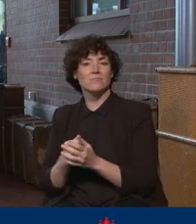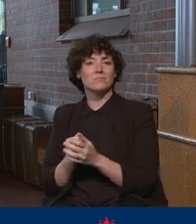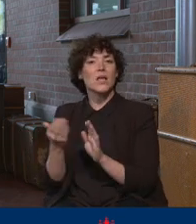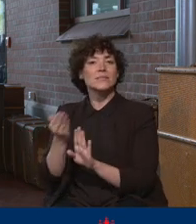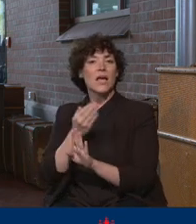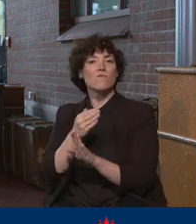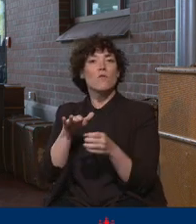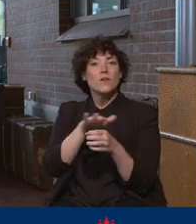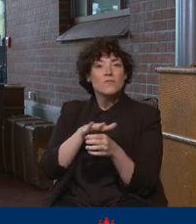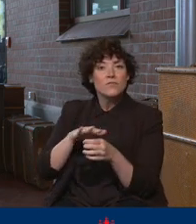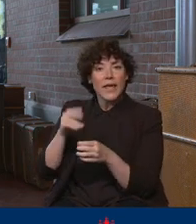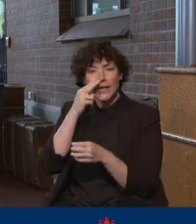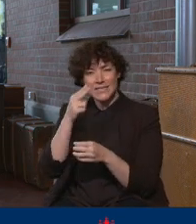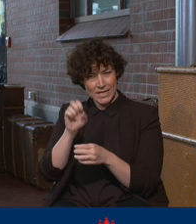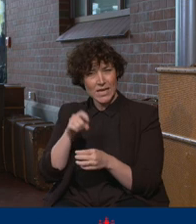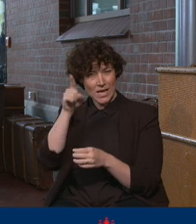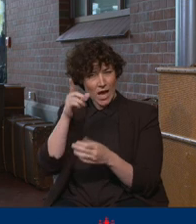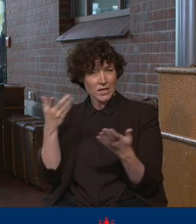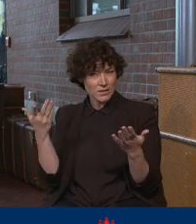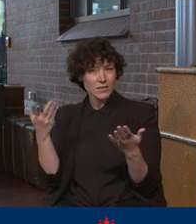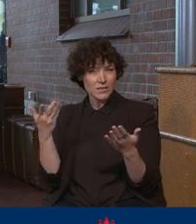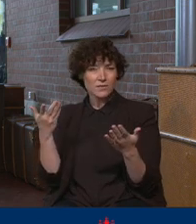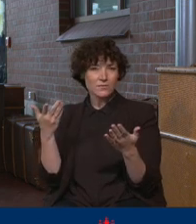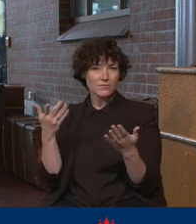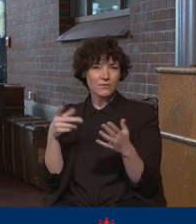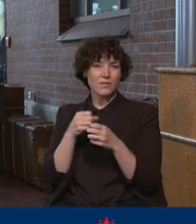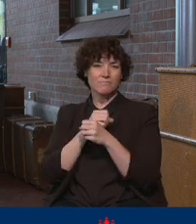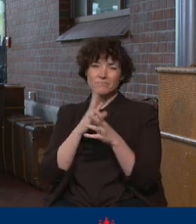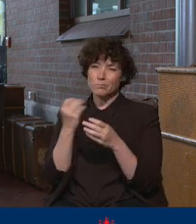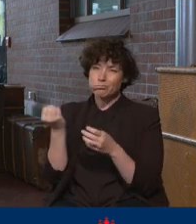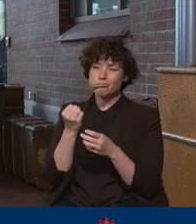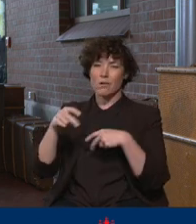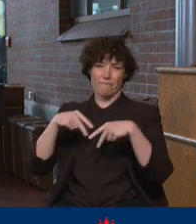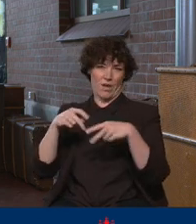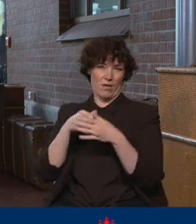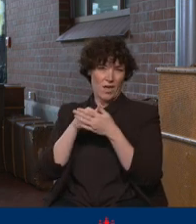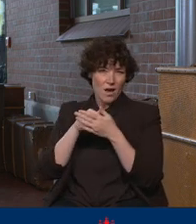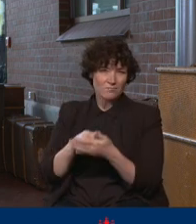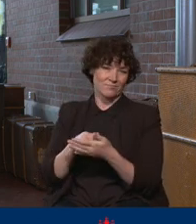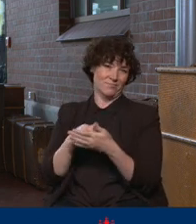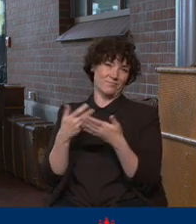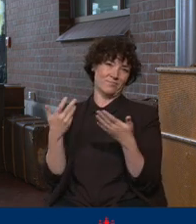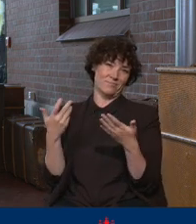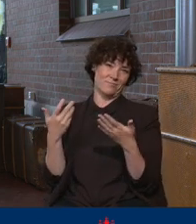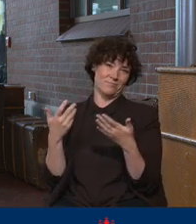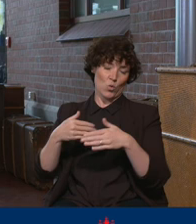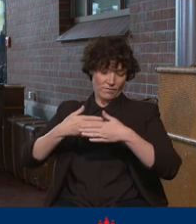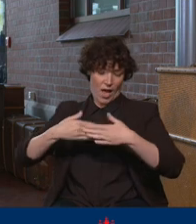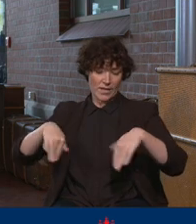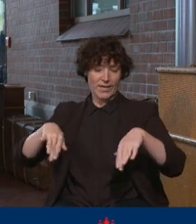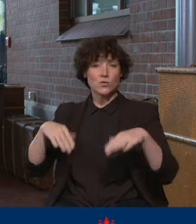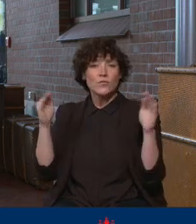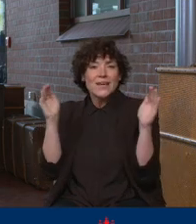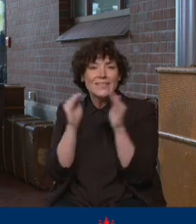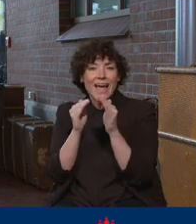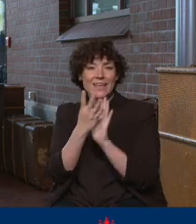angestammte rolle verloren haben sehr stark vom verkehr geprägt unmittelbar angrenzend an den kleinen grasbrook der da